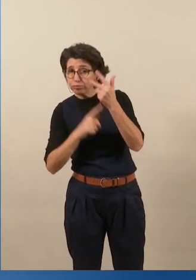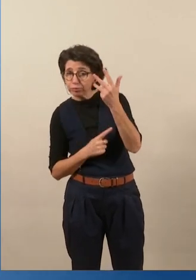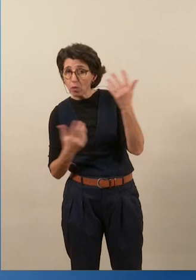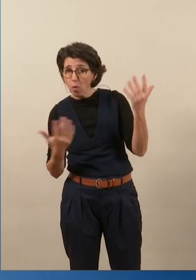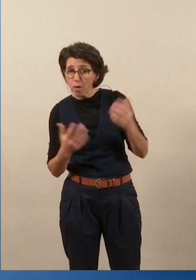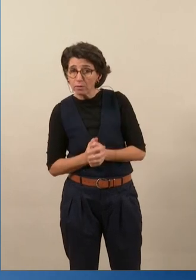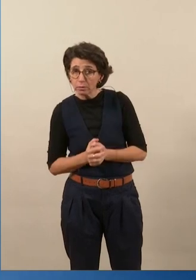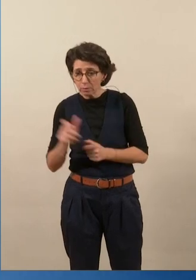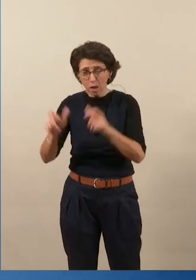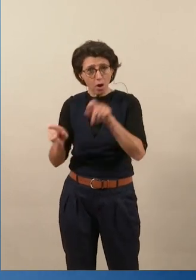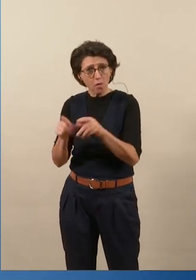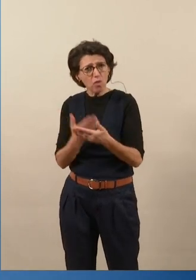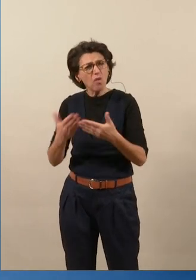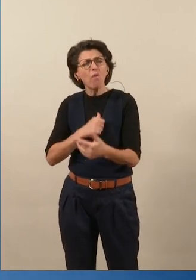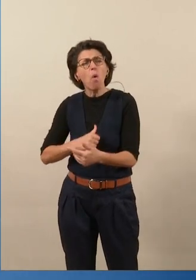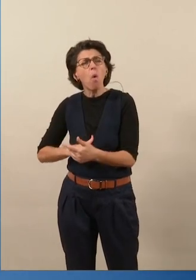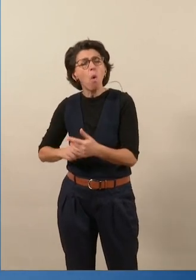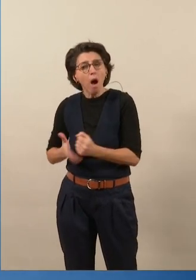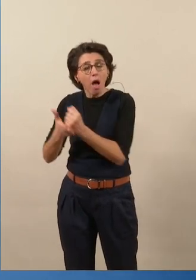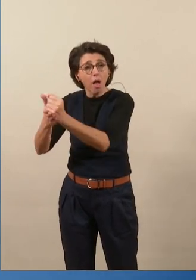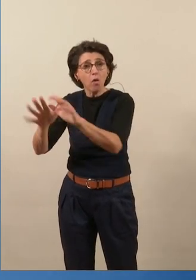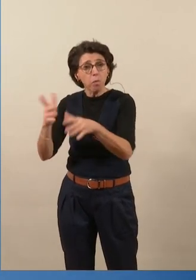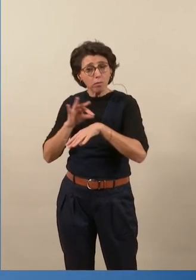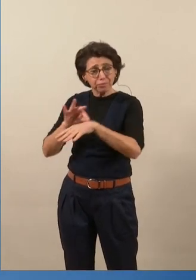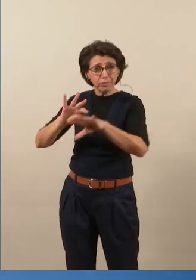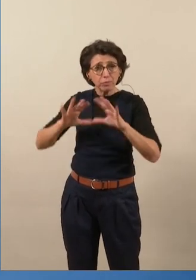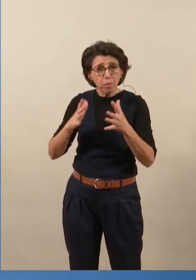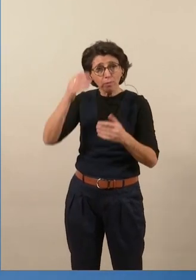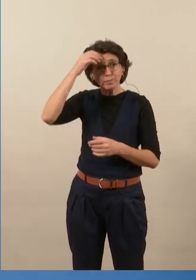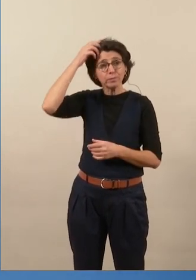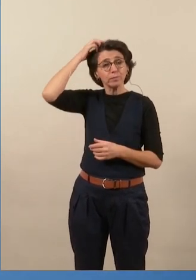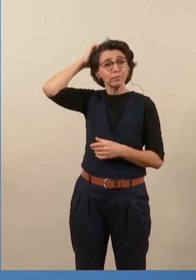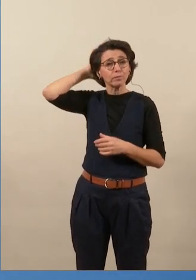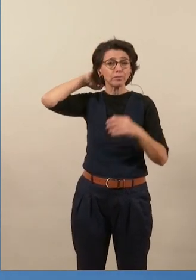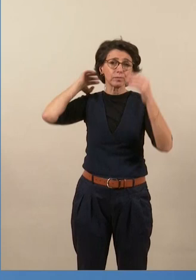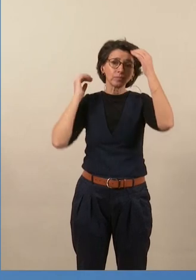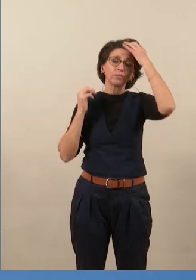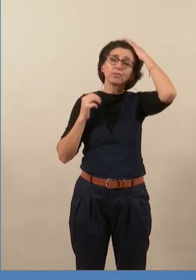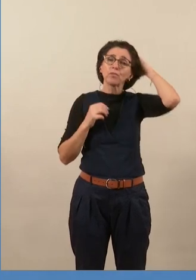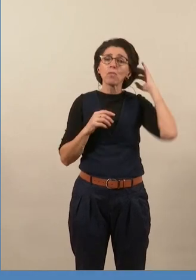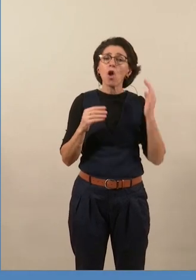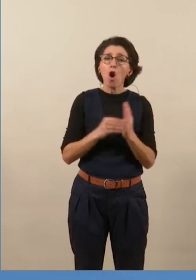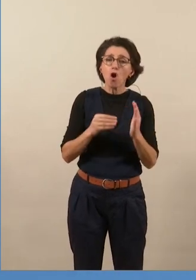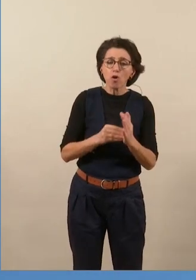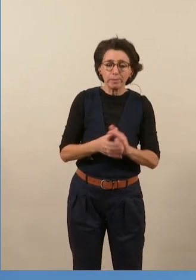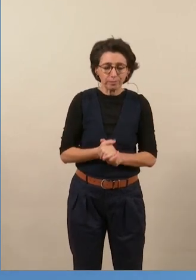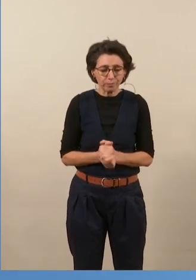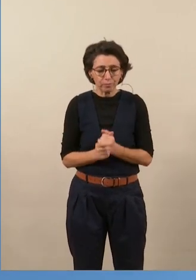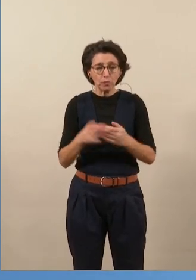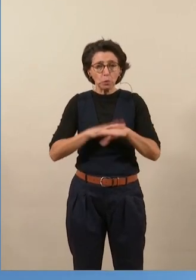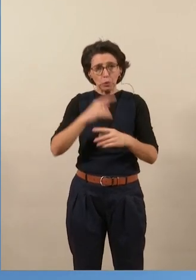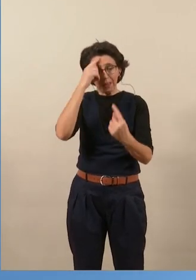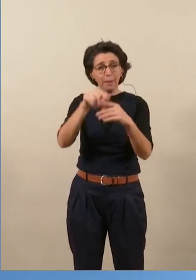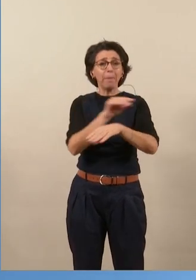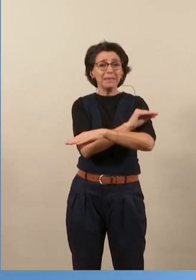situation de détresse quel accompagnement mettez-vous en place un autre sujet la sécurité des personne